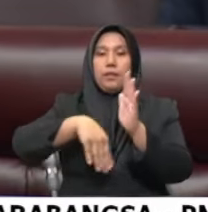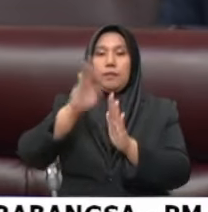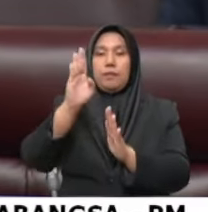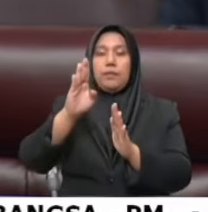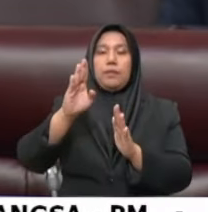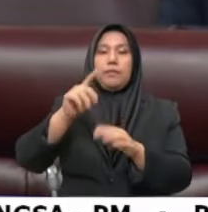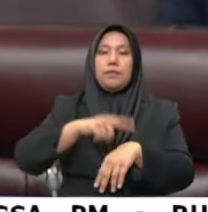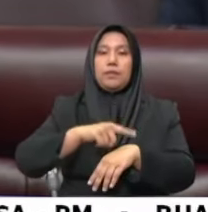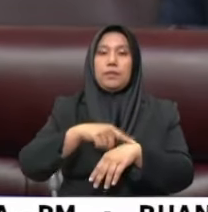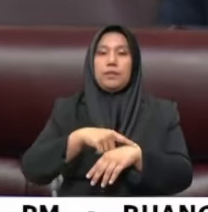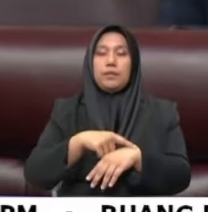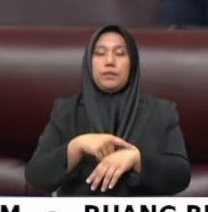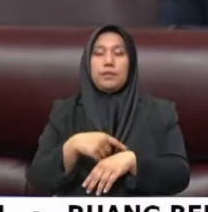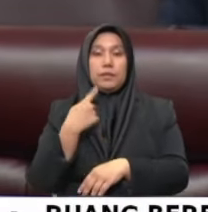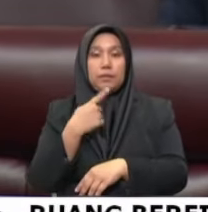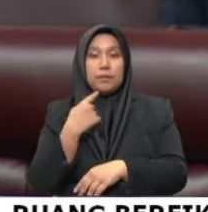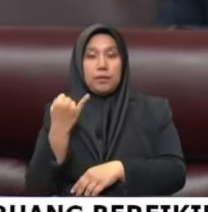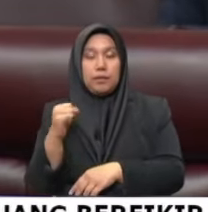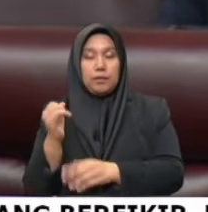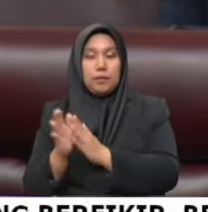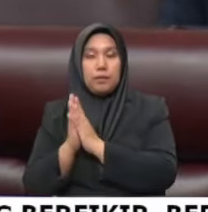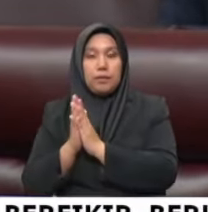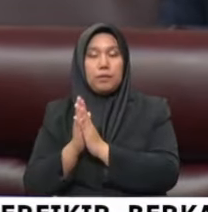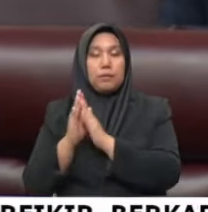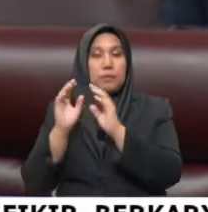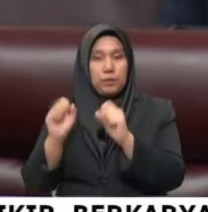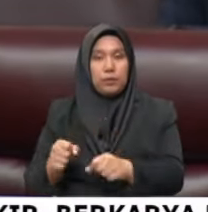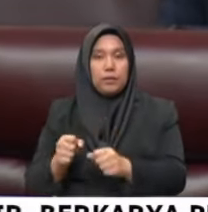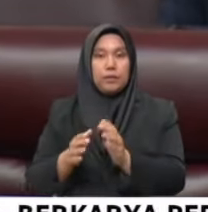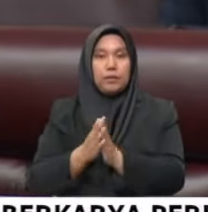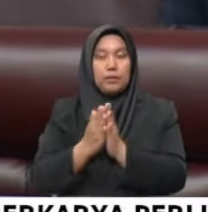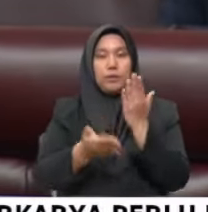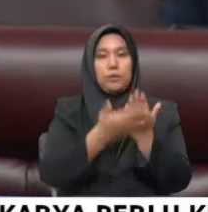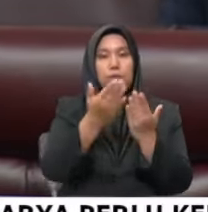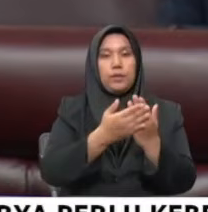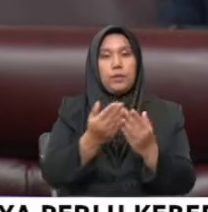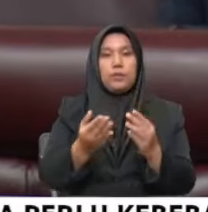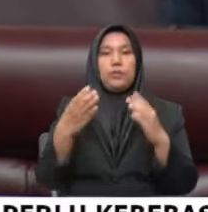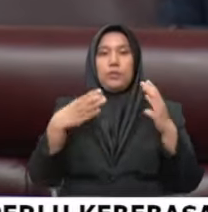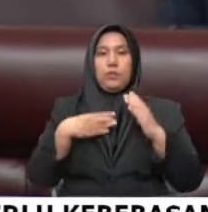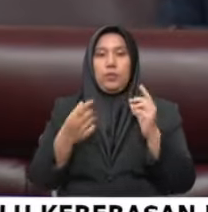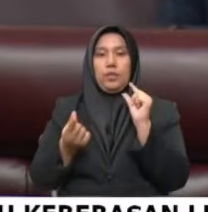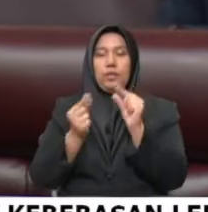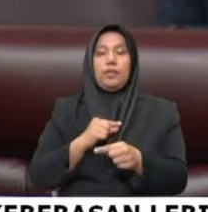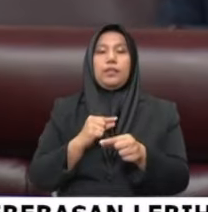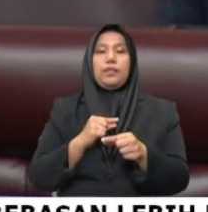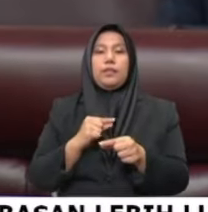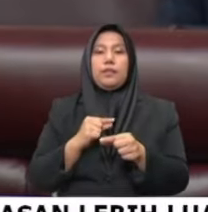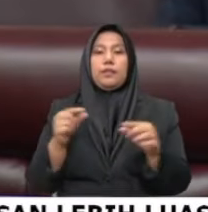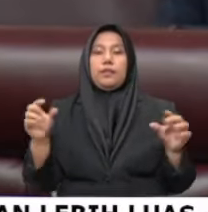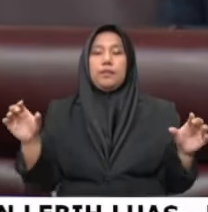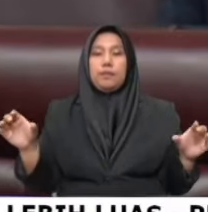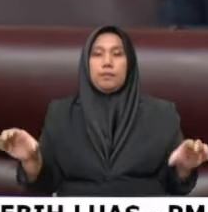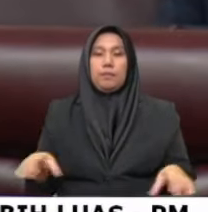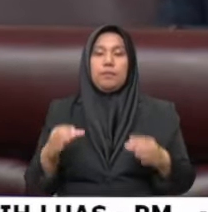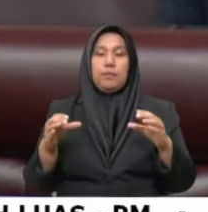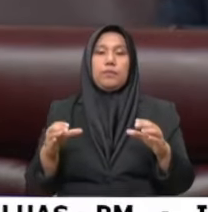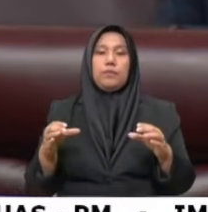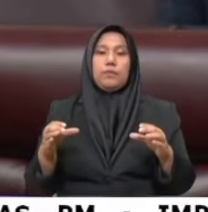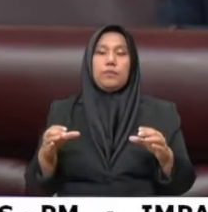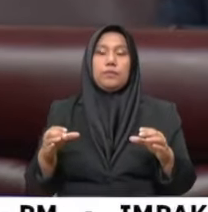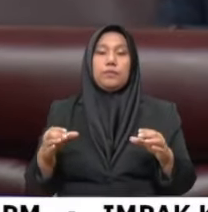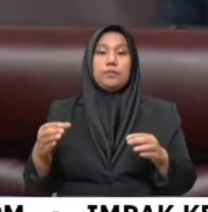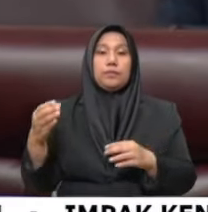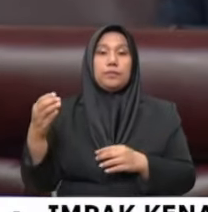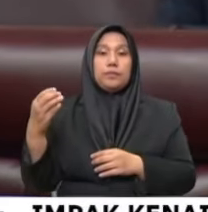tidak boleh menuntut elawan tambahan ini, mereka boleh menuntut kemudahan cuti gantian. Melaksanakan penjajaran